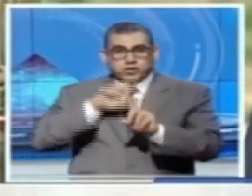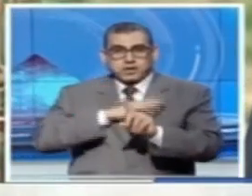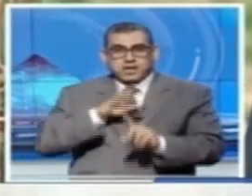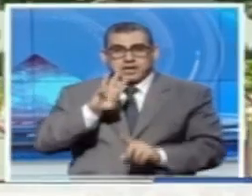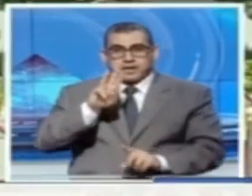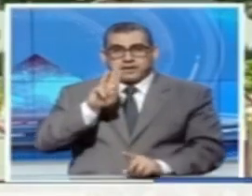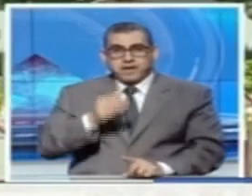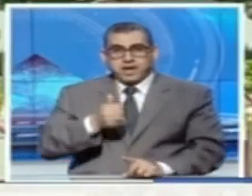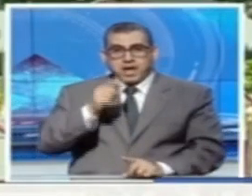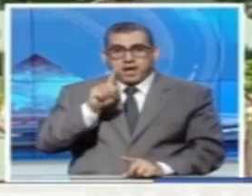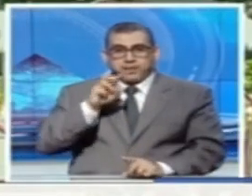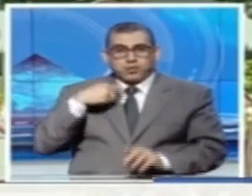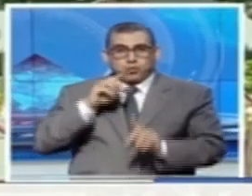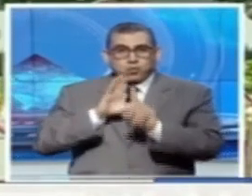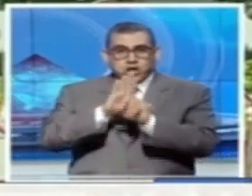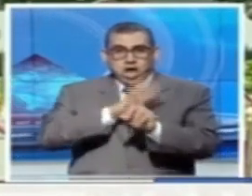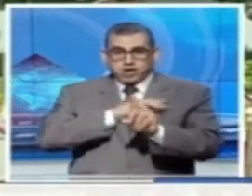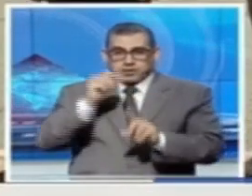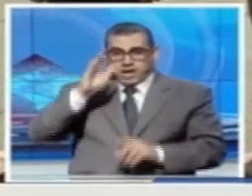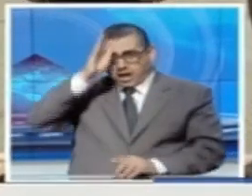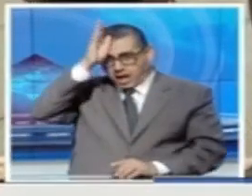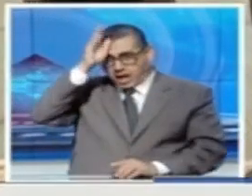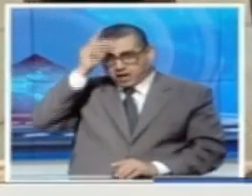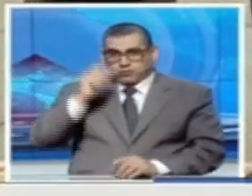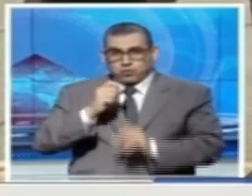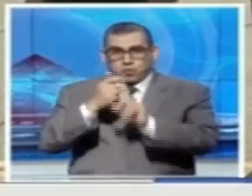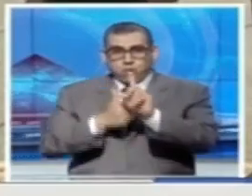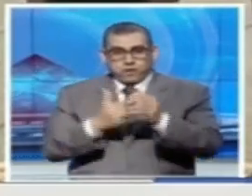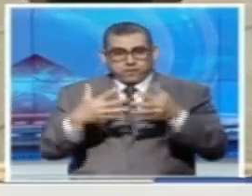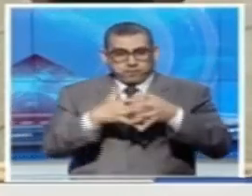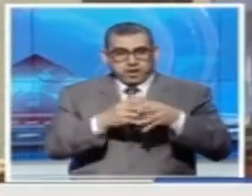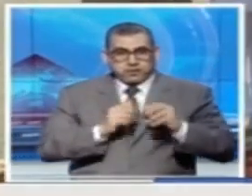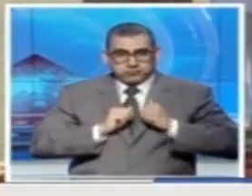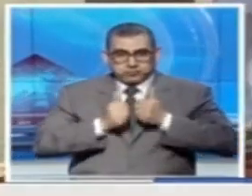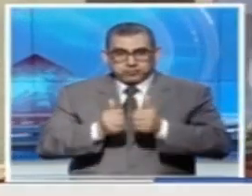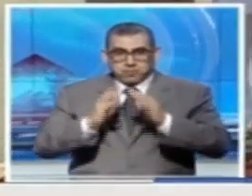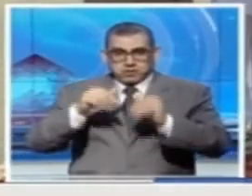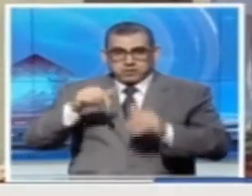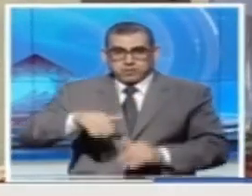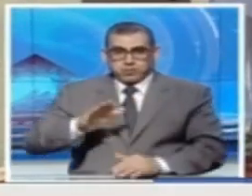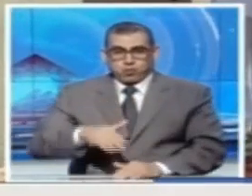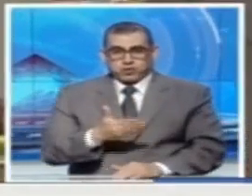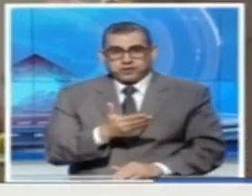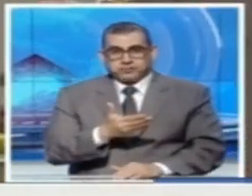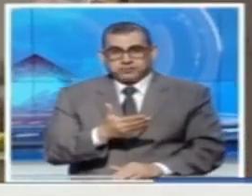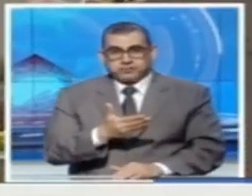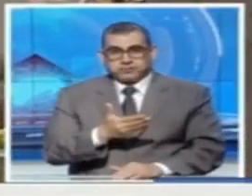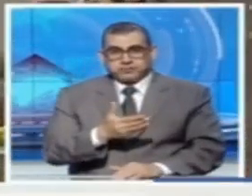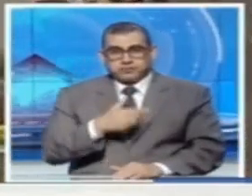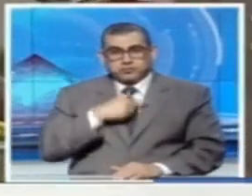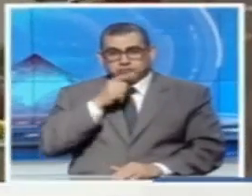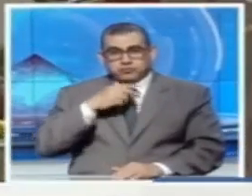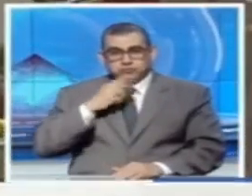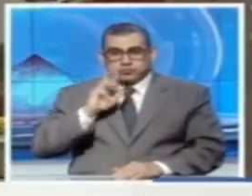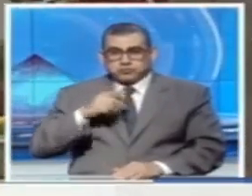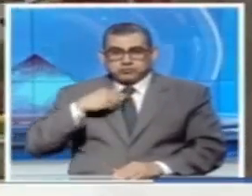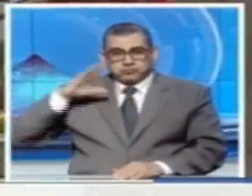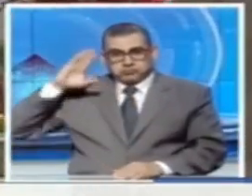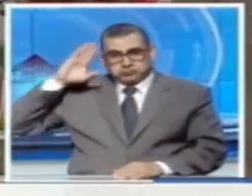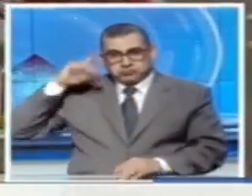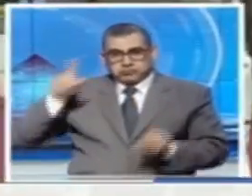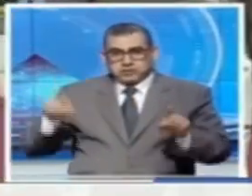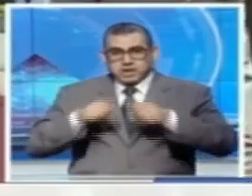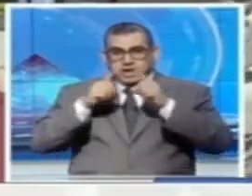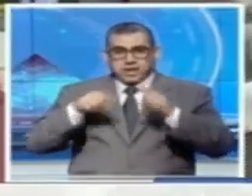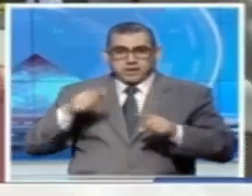العباسي وزير دفاع جمهورية العراق والوفد المرافق له الذي يزور مصر حاليا، حيث أجريت له مراسم استقبال